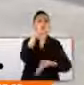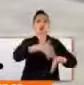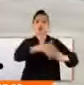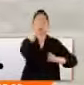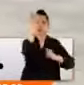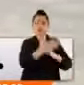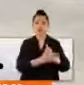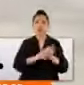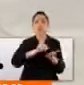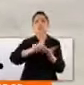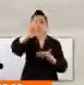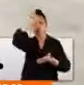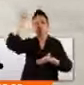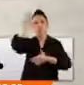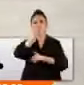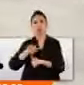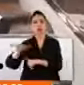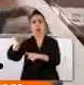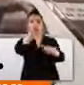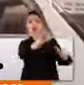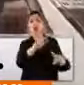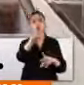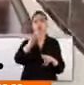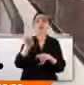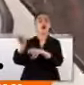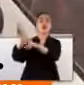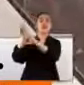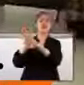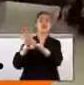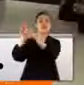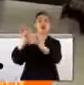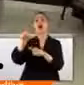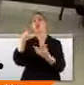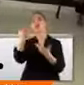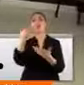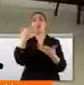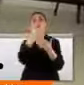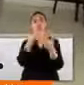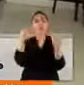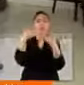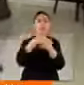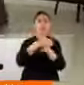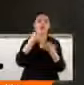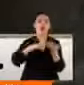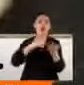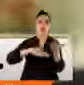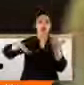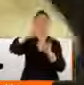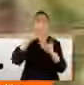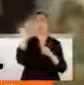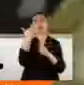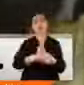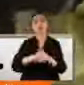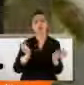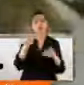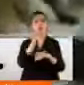tüm Türkiye'de geçerli olacak. Toplu iftar ve sahura izin verilmeyecek. Restoran ve kafeler Ramazan boyunca sadece paket servis